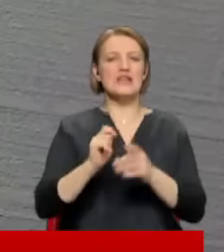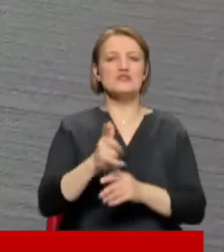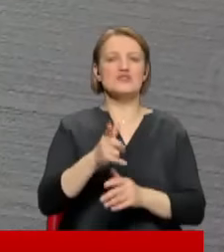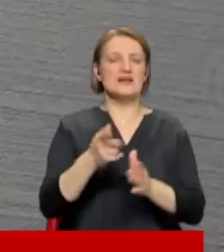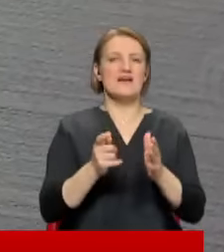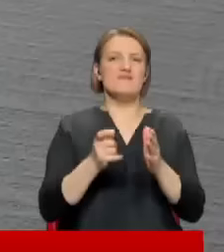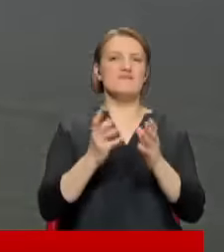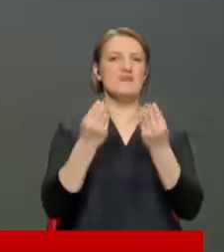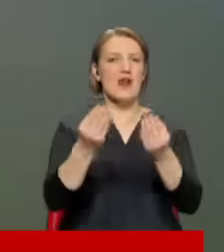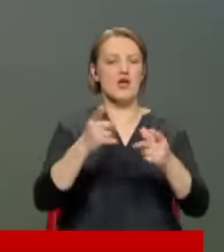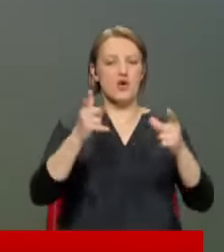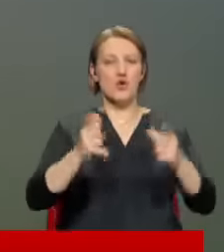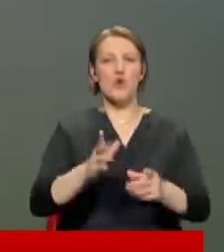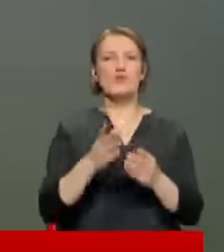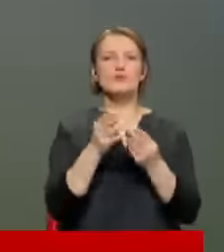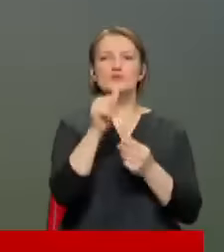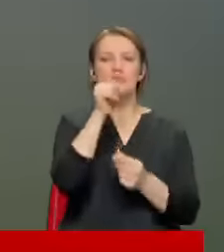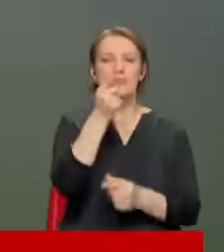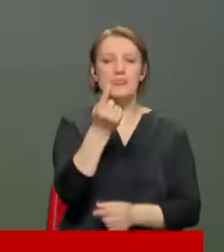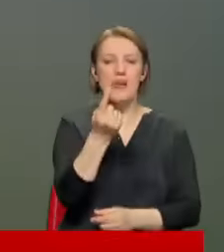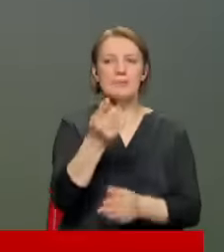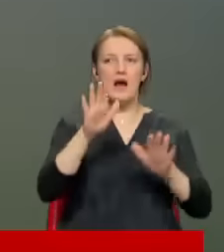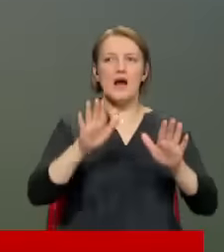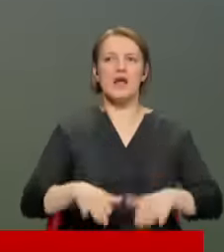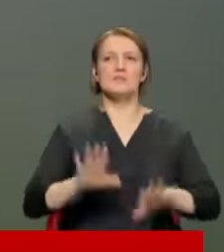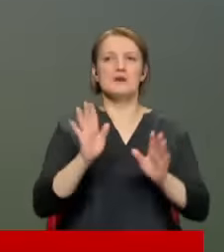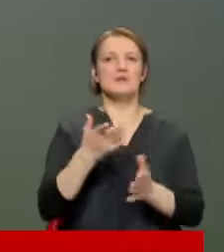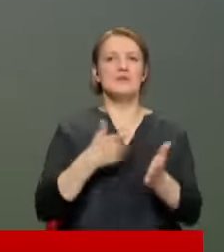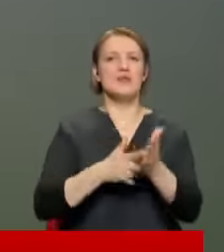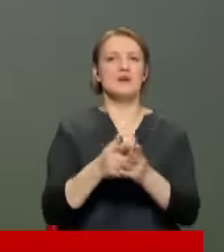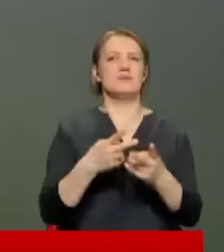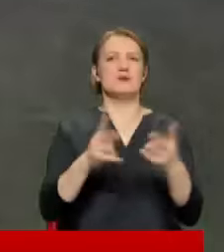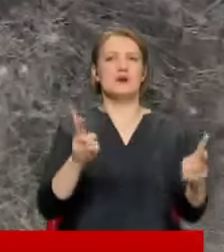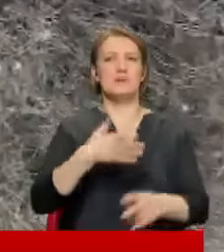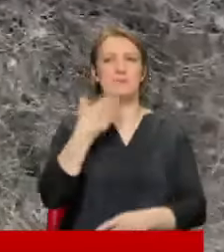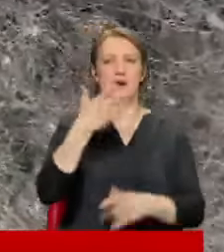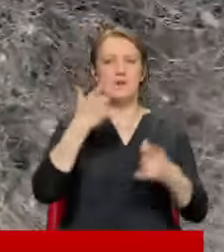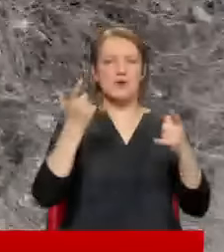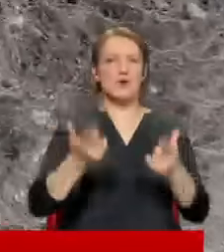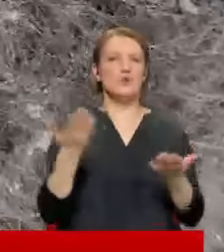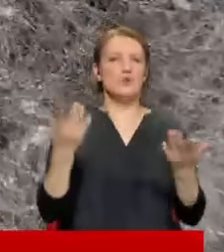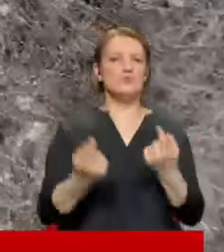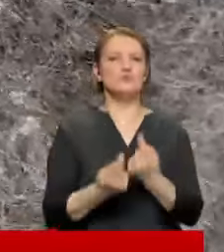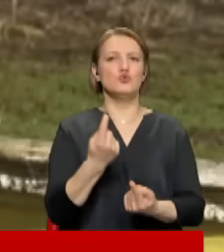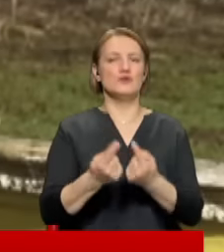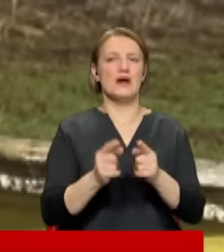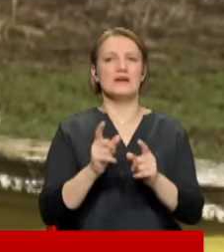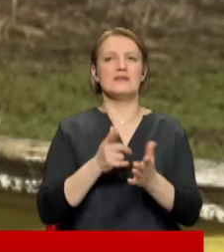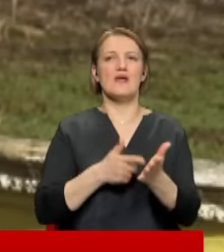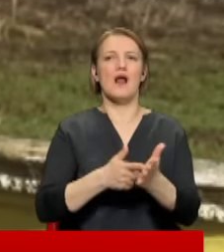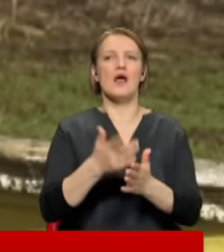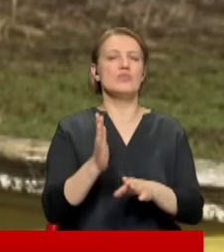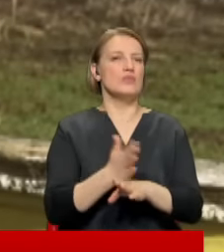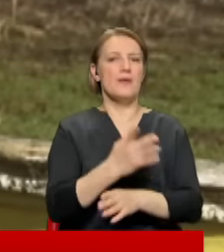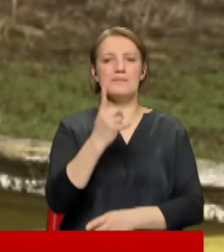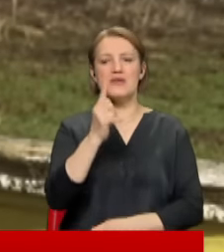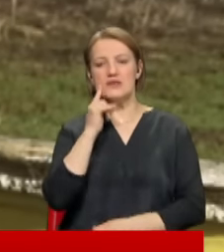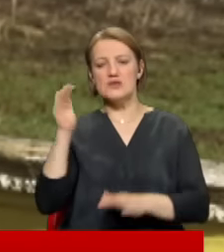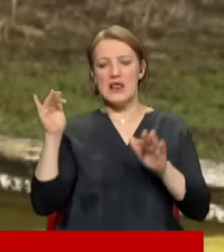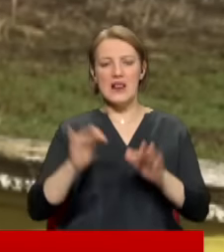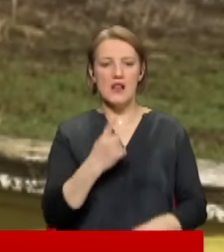Marmara Gölü tamamen kurudu. Bir damla bile su kalmayan göl arazisi tarıma açıldı. Marmara Gölü artık buğday tarlası. Neden birisi gelip